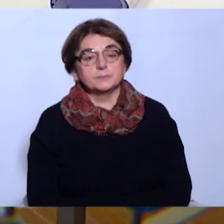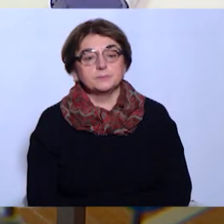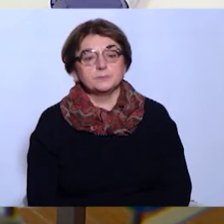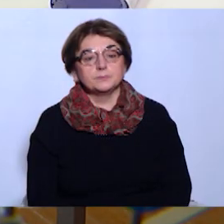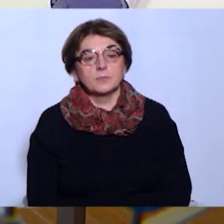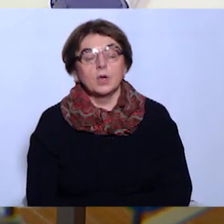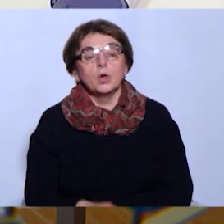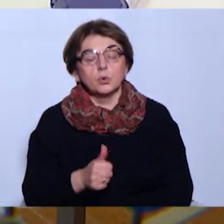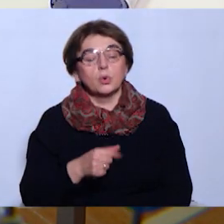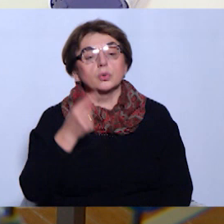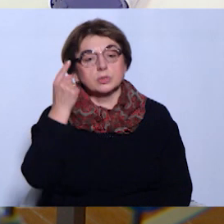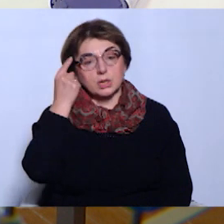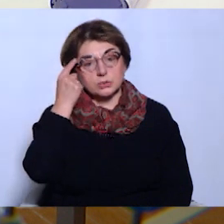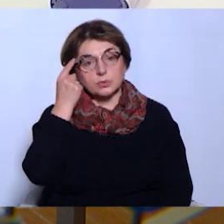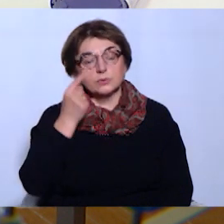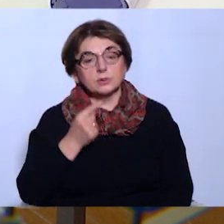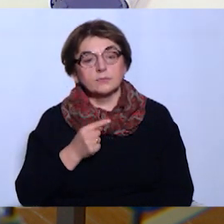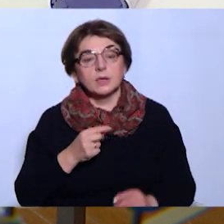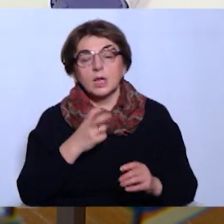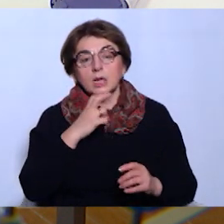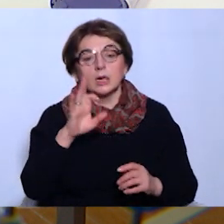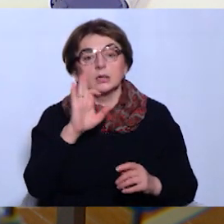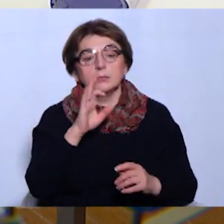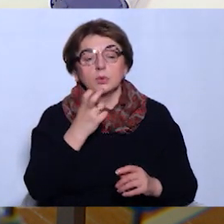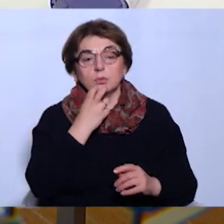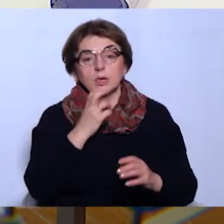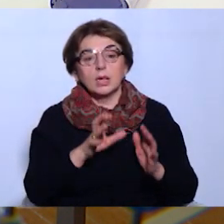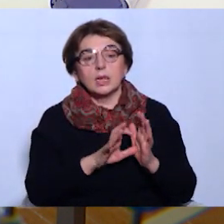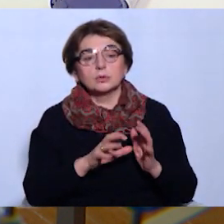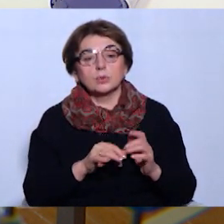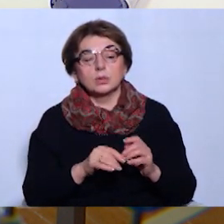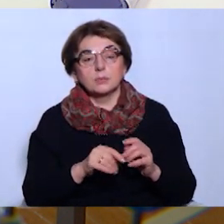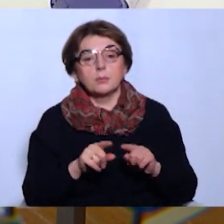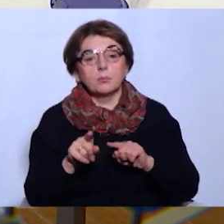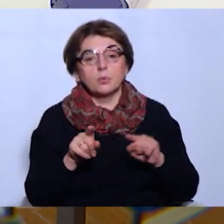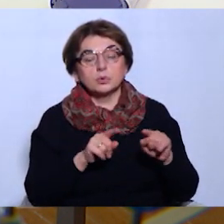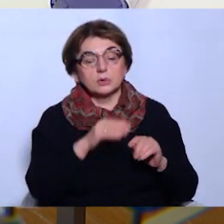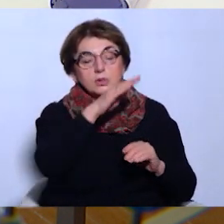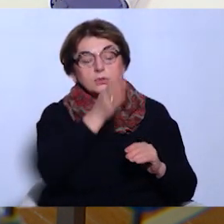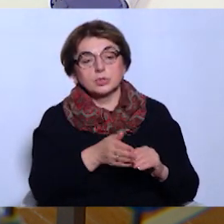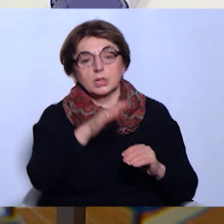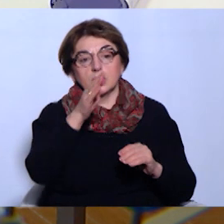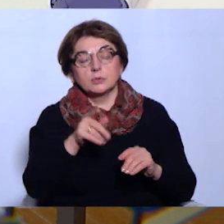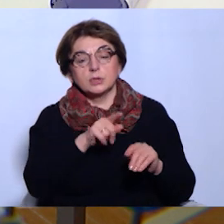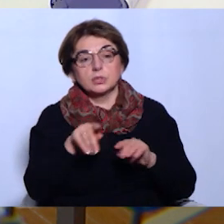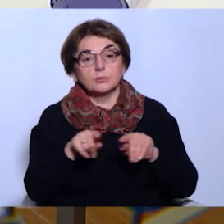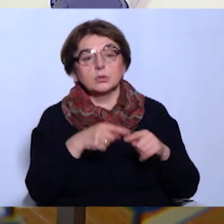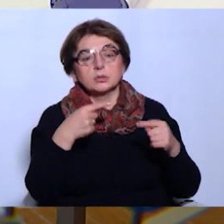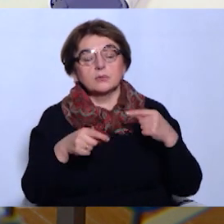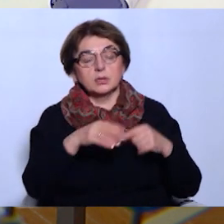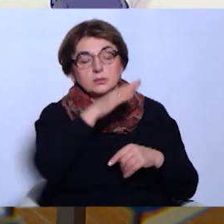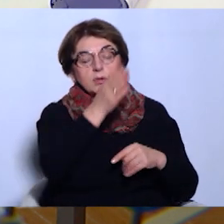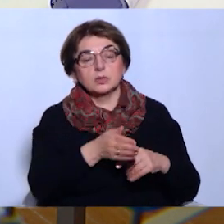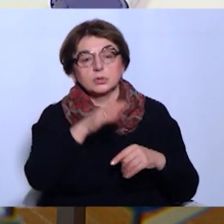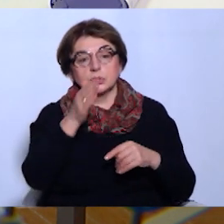როგორც გახსოვთ, ელექტრონები თქვით რომ მოძრაობენ შრეებზე. ისინი მოძრაობენ სხვადასხვა შრეზე. ხოლო